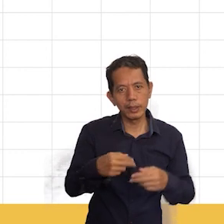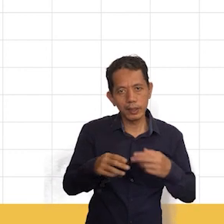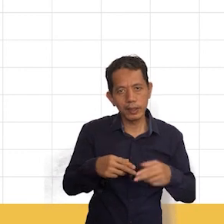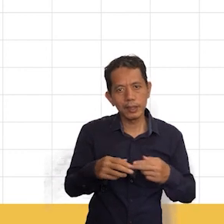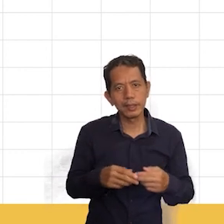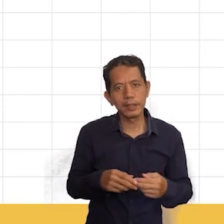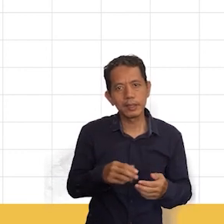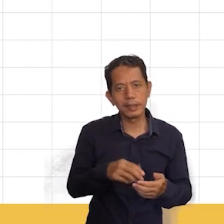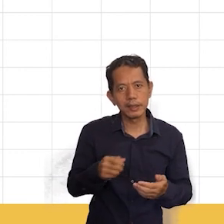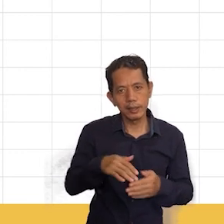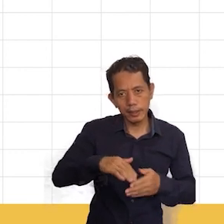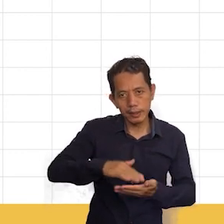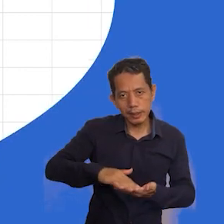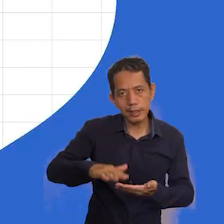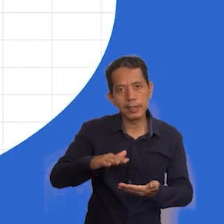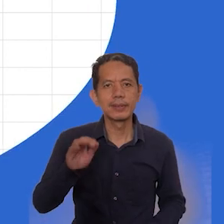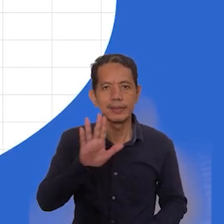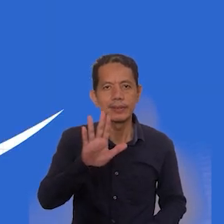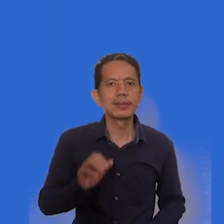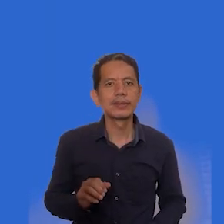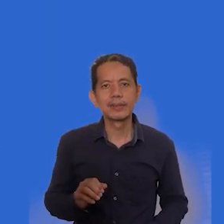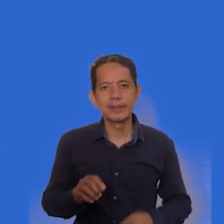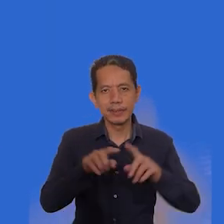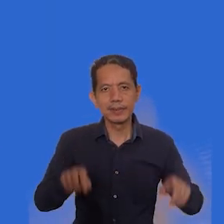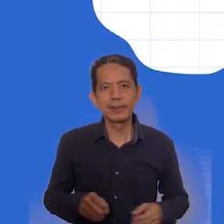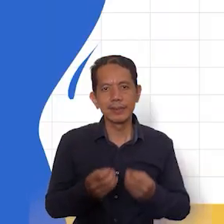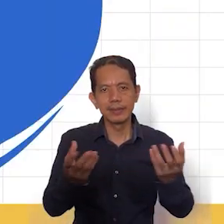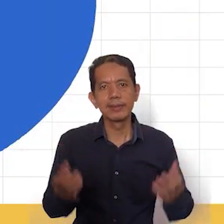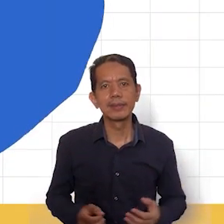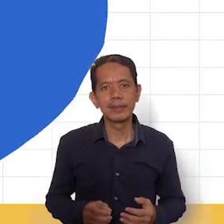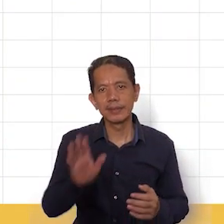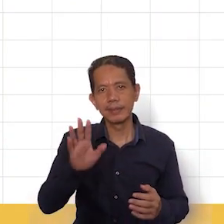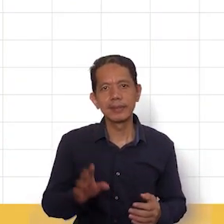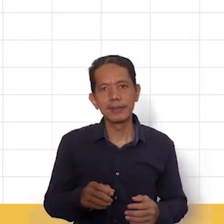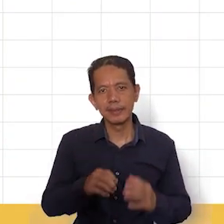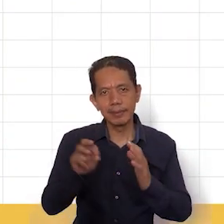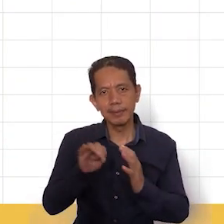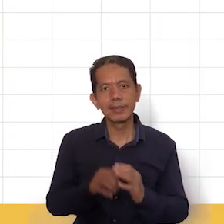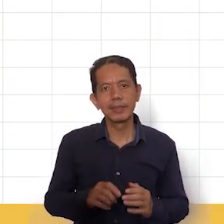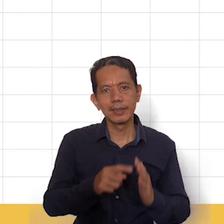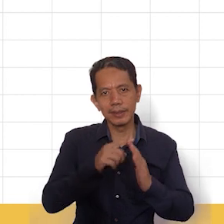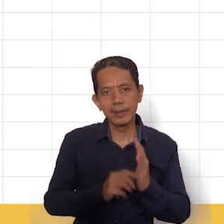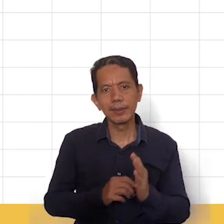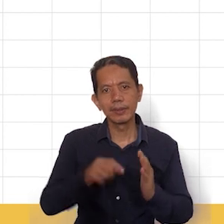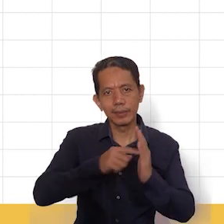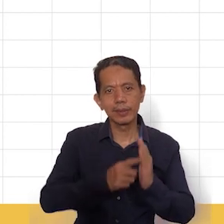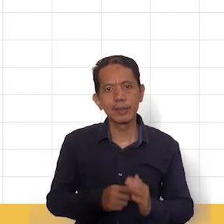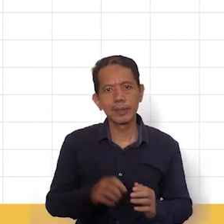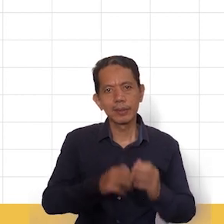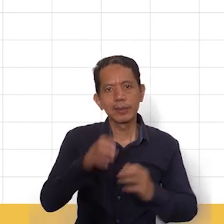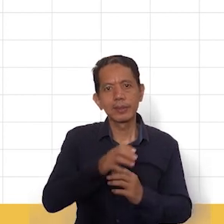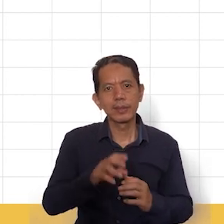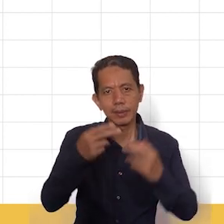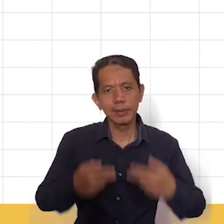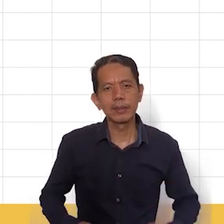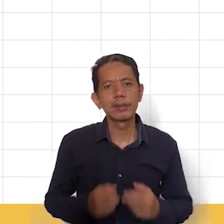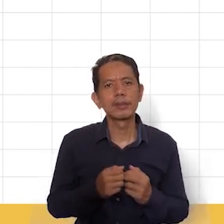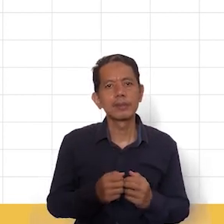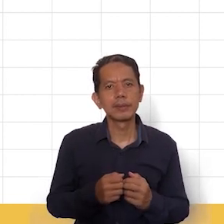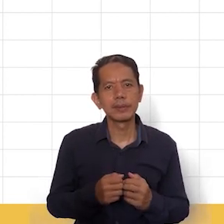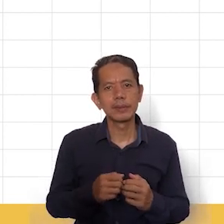dan dicetak. Kelima, surat keterangan tidak memiliki tanggungan utang secara